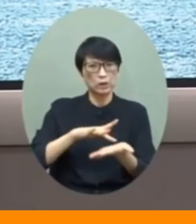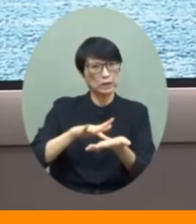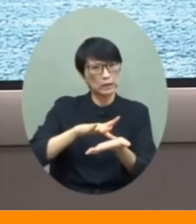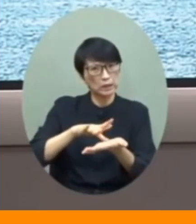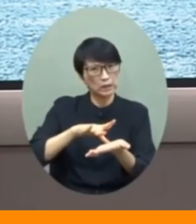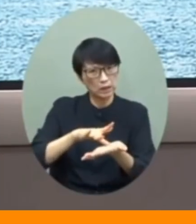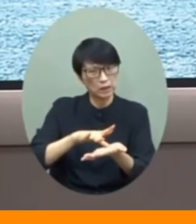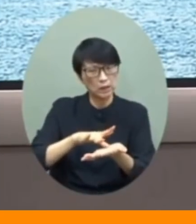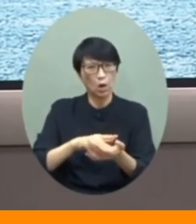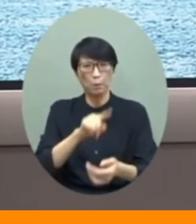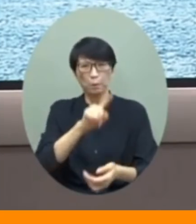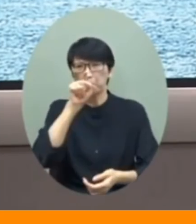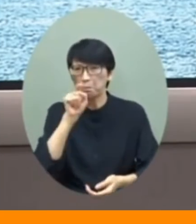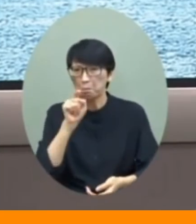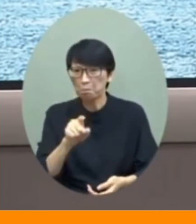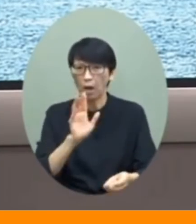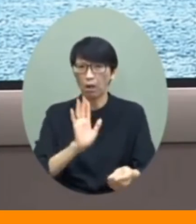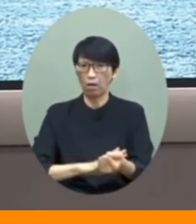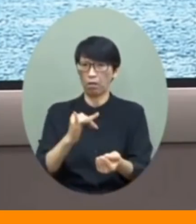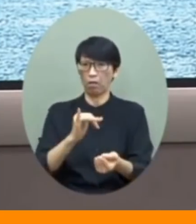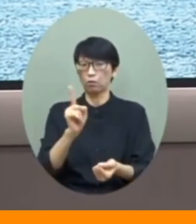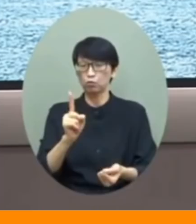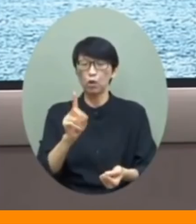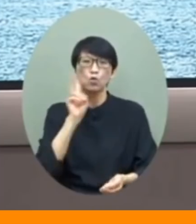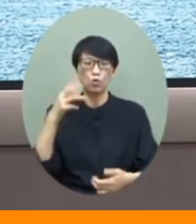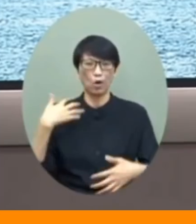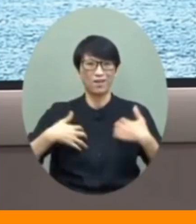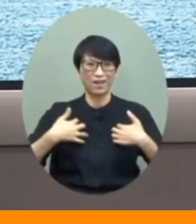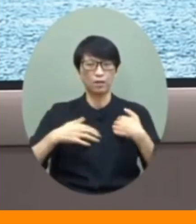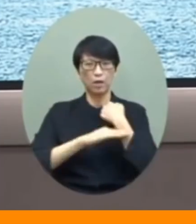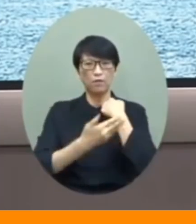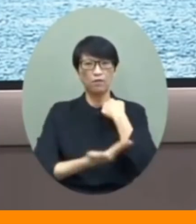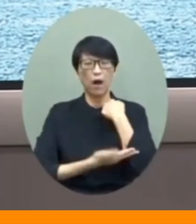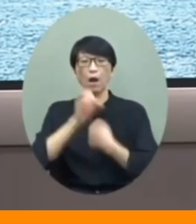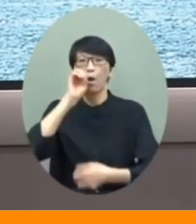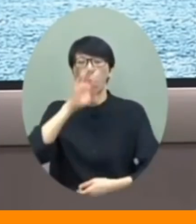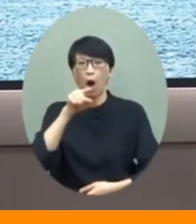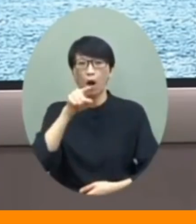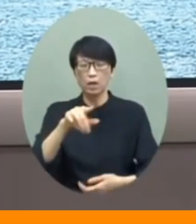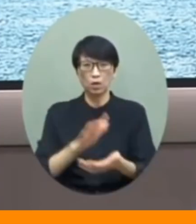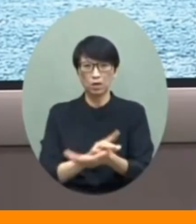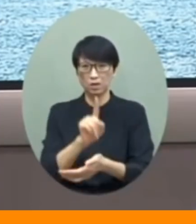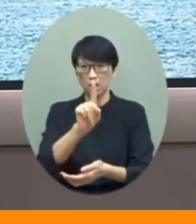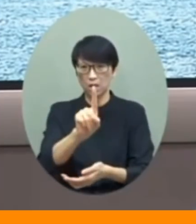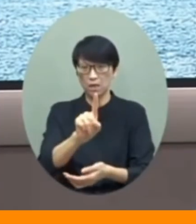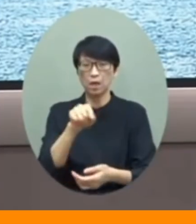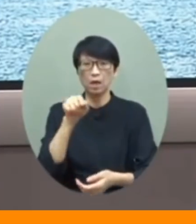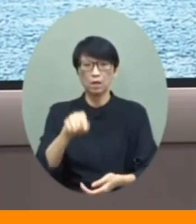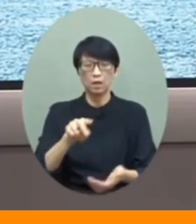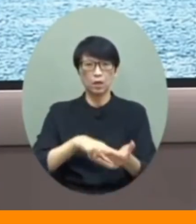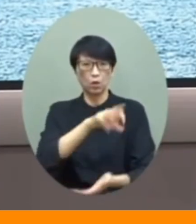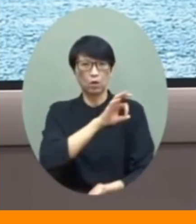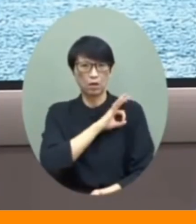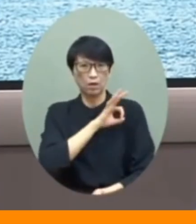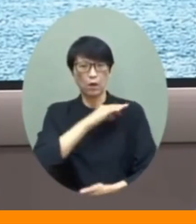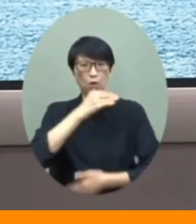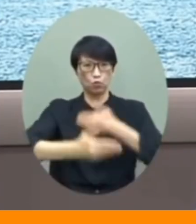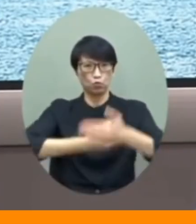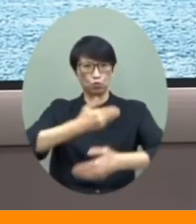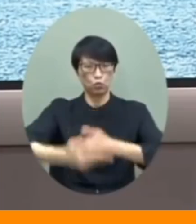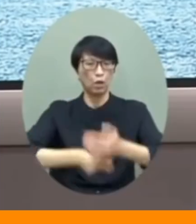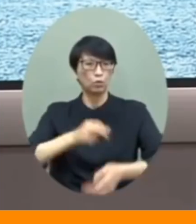期的問題。因為如果我用緊急法去話埋呢個一年咧，呢、這個立法會係仍然運